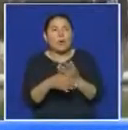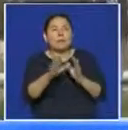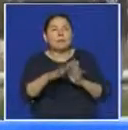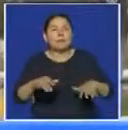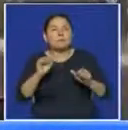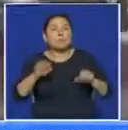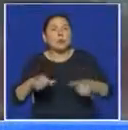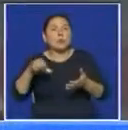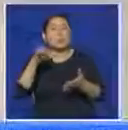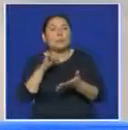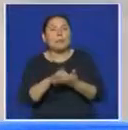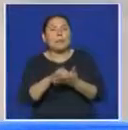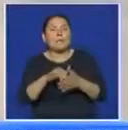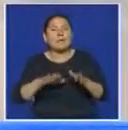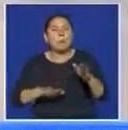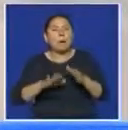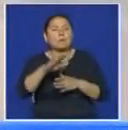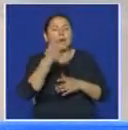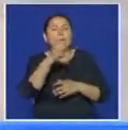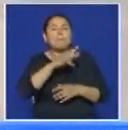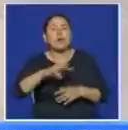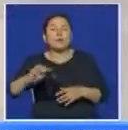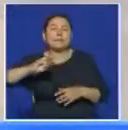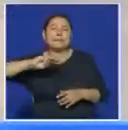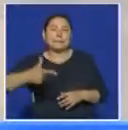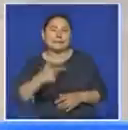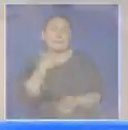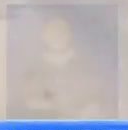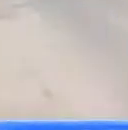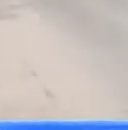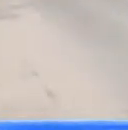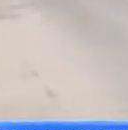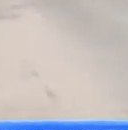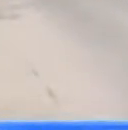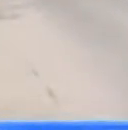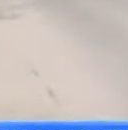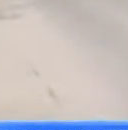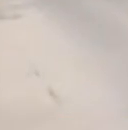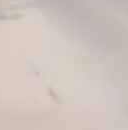смогли установить пандусы по городу на 1 миллион тенге. Салтанат Бердибега, Игирам Иманбаева, Каспий Ахпарат.